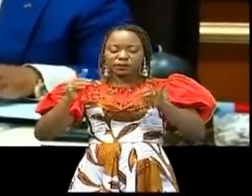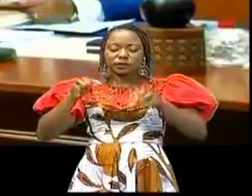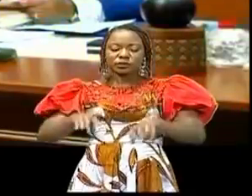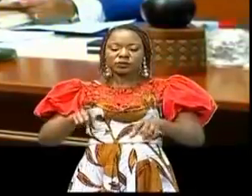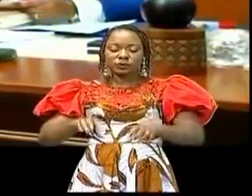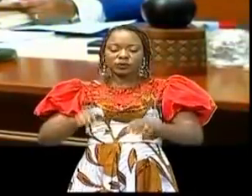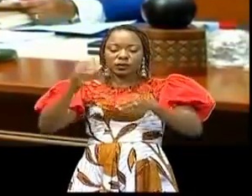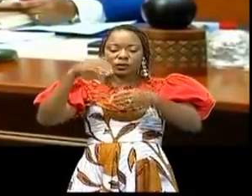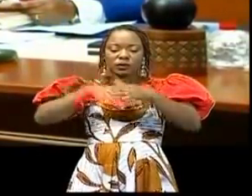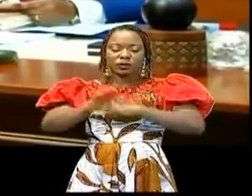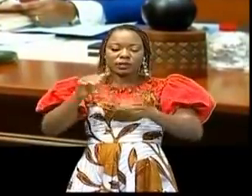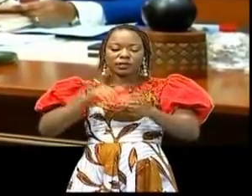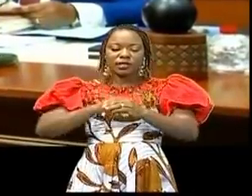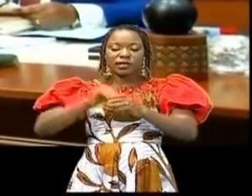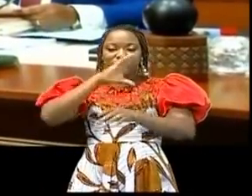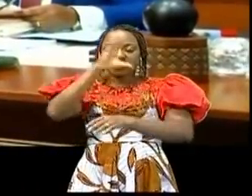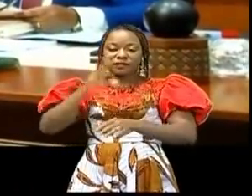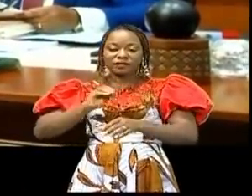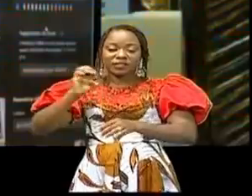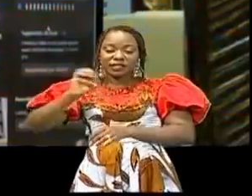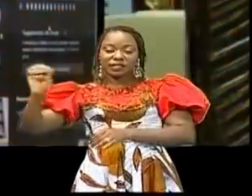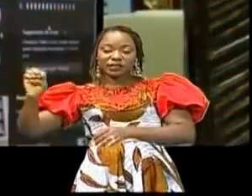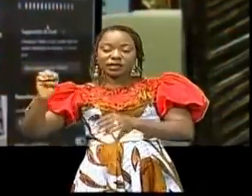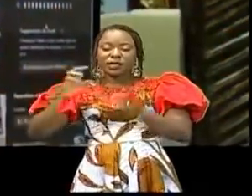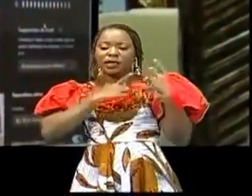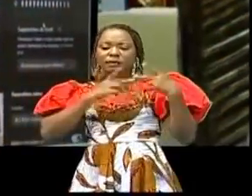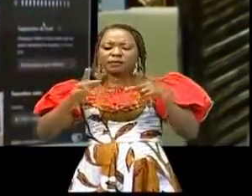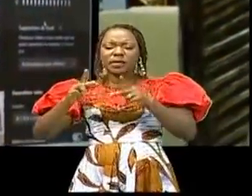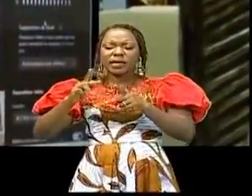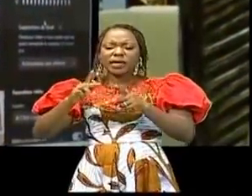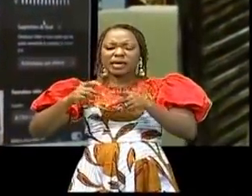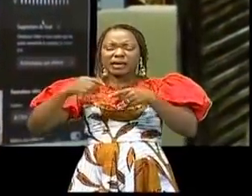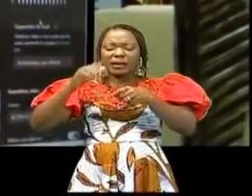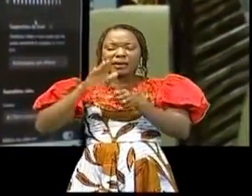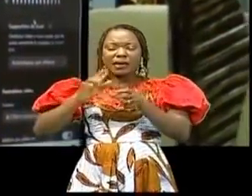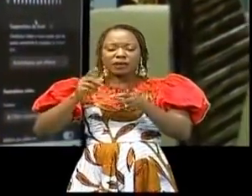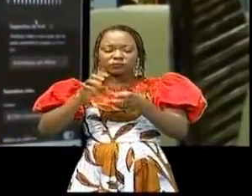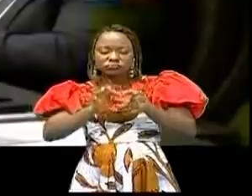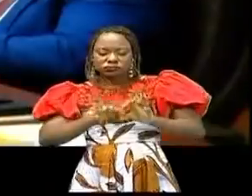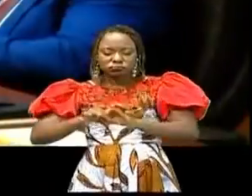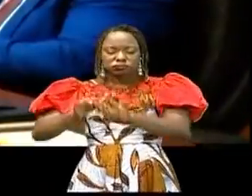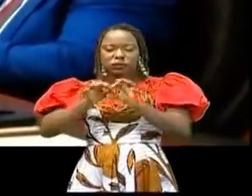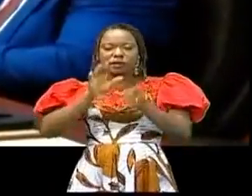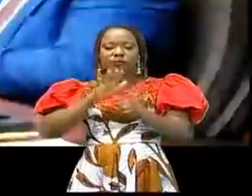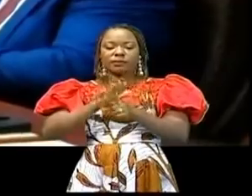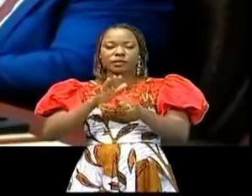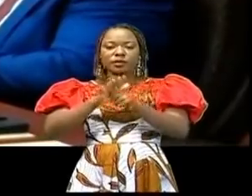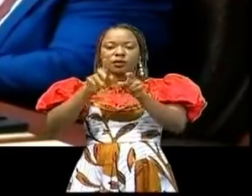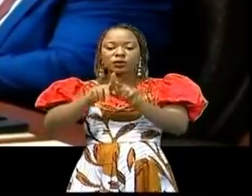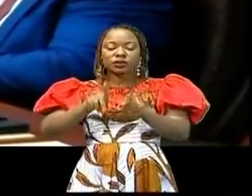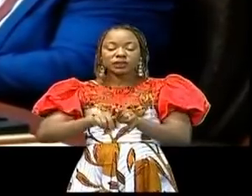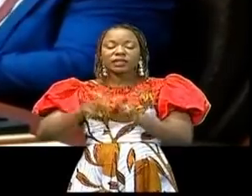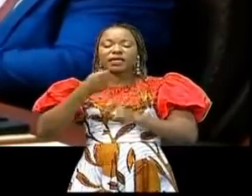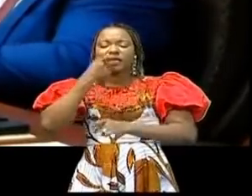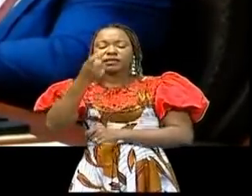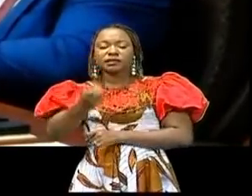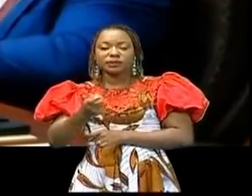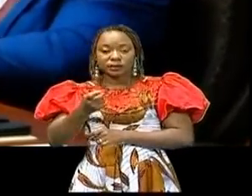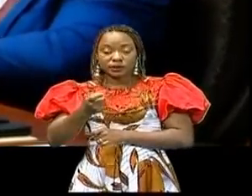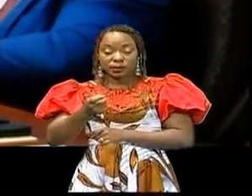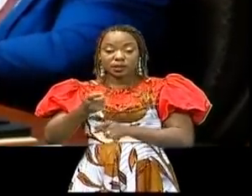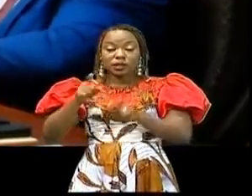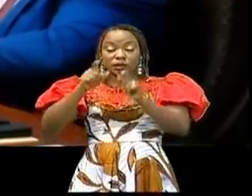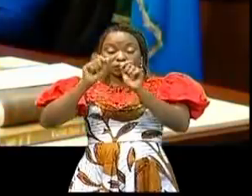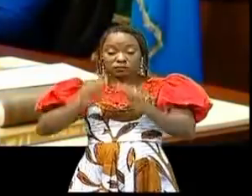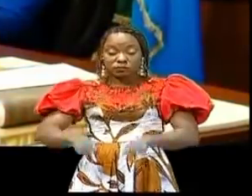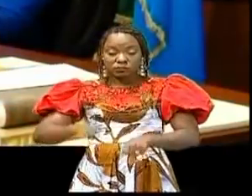communauté d'Afrique de l'Est après une longue période des négociations. Il a indiqué que cela